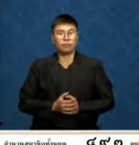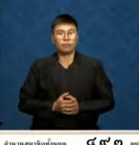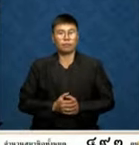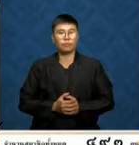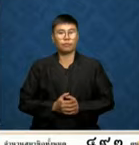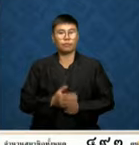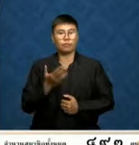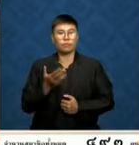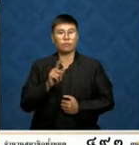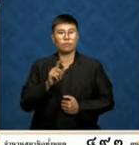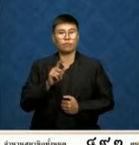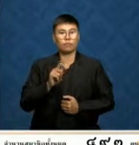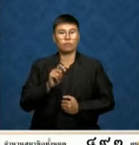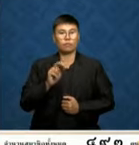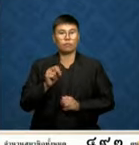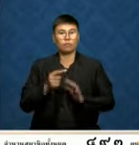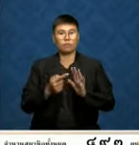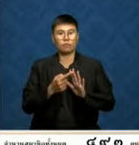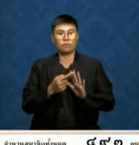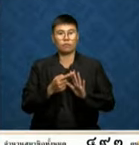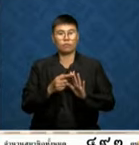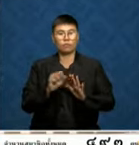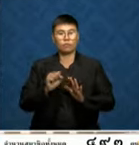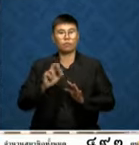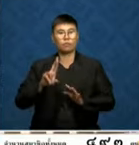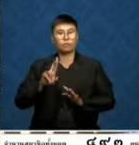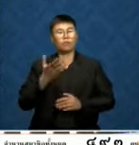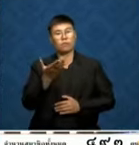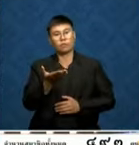คุณรุษรเอี่ยมสะอาดครับขอเชิญครับ